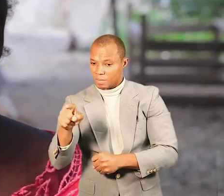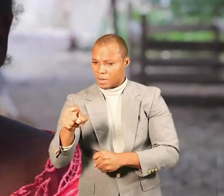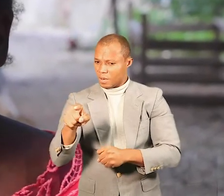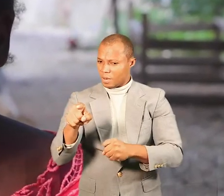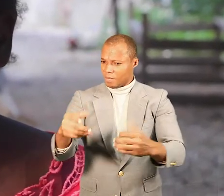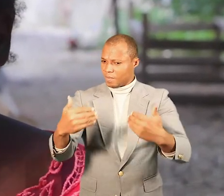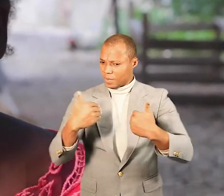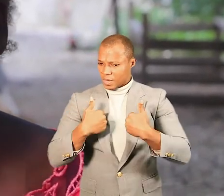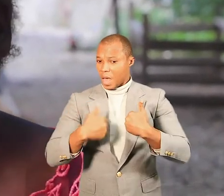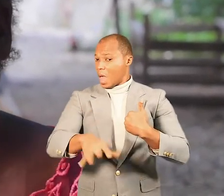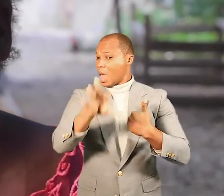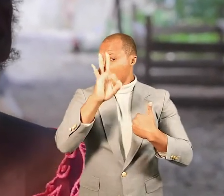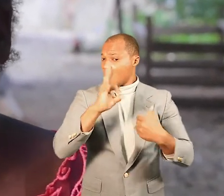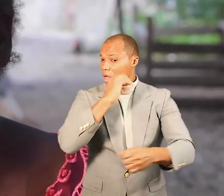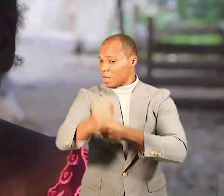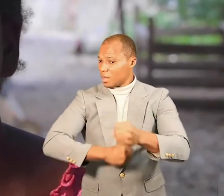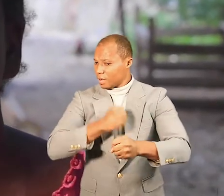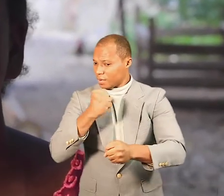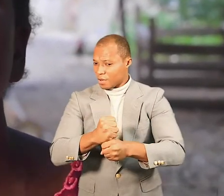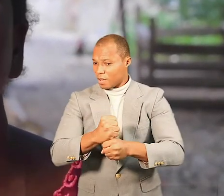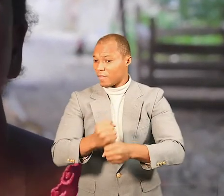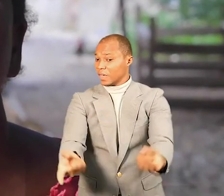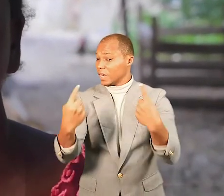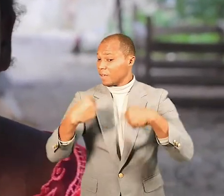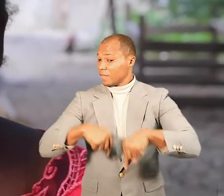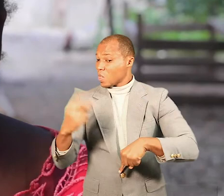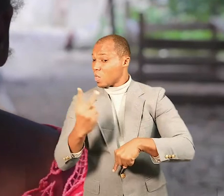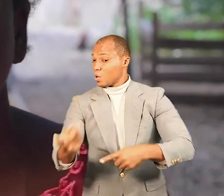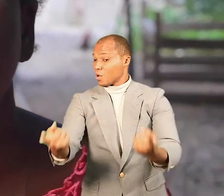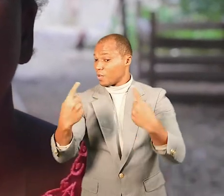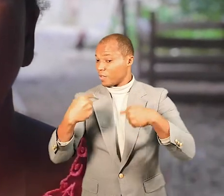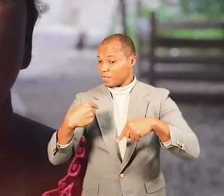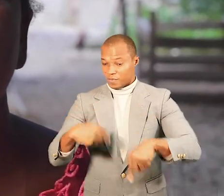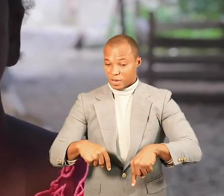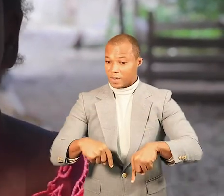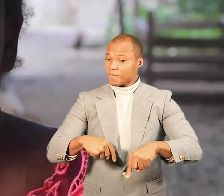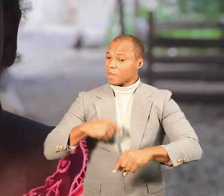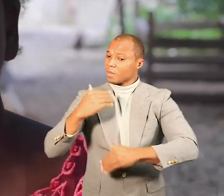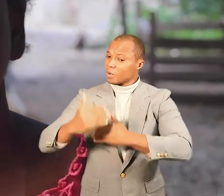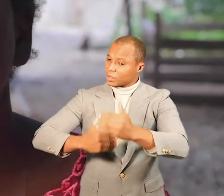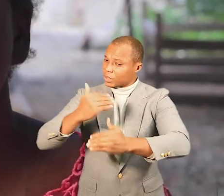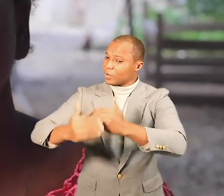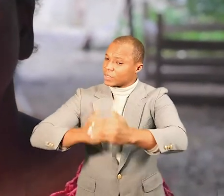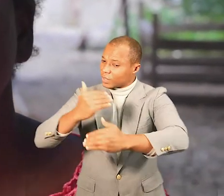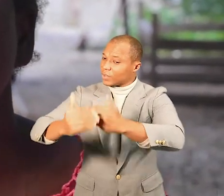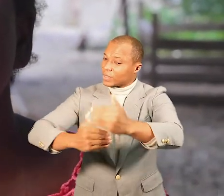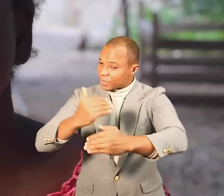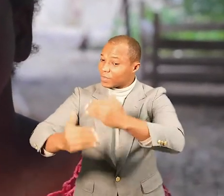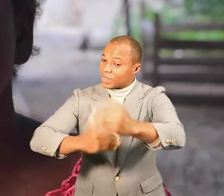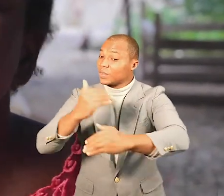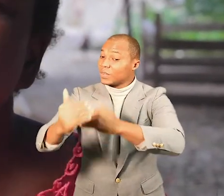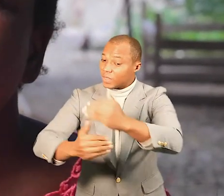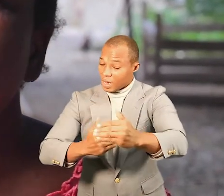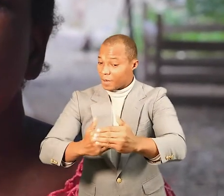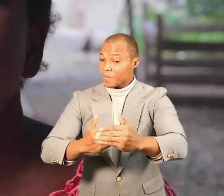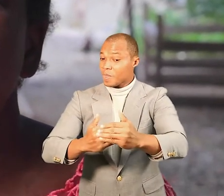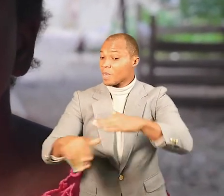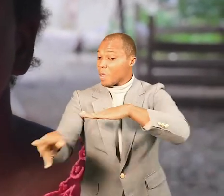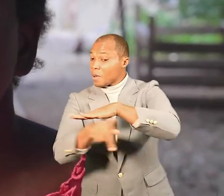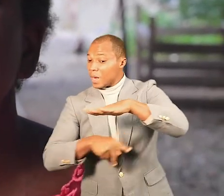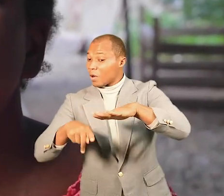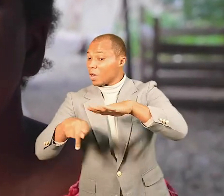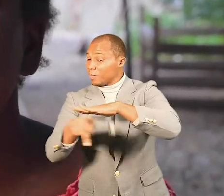lui même avec l'autre qui te gagne 9 ans qui te vini dans orphelinat et puis nous continuer kinder